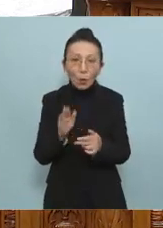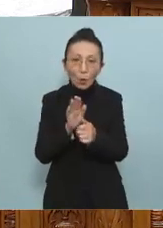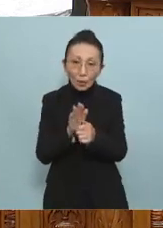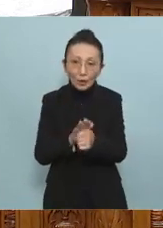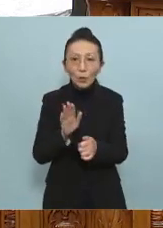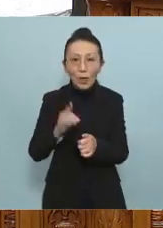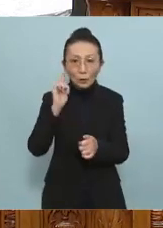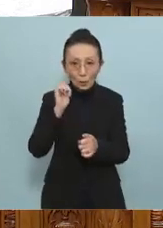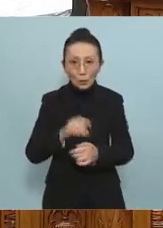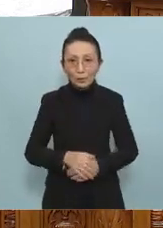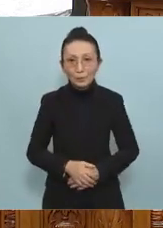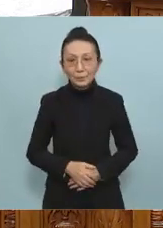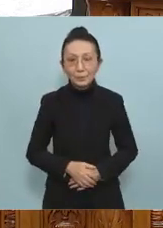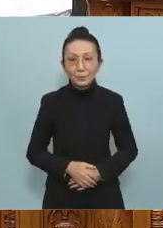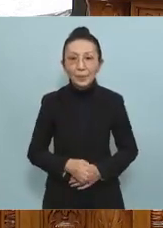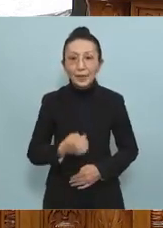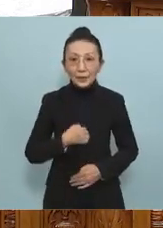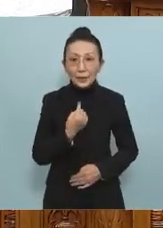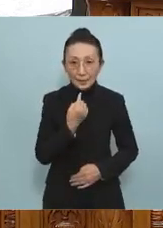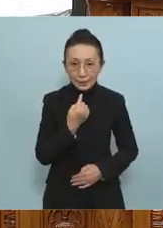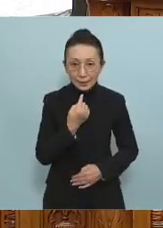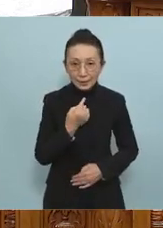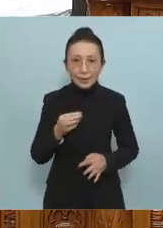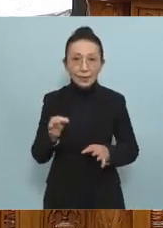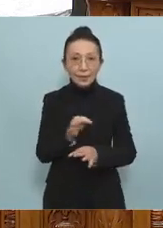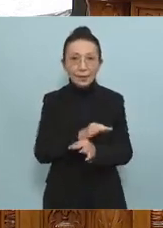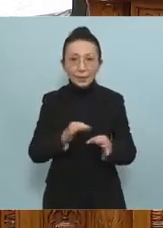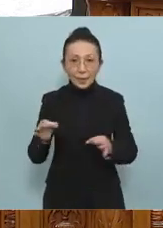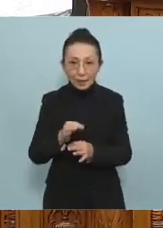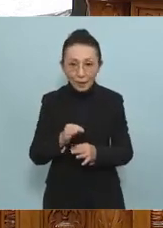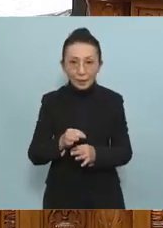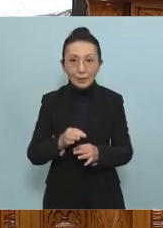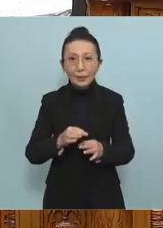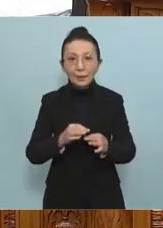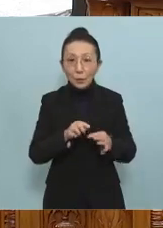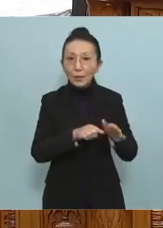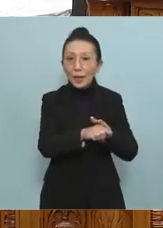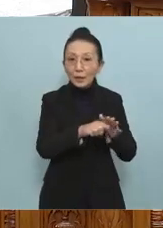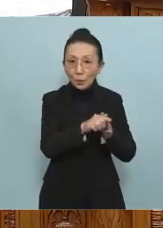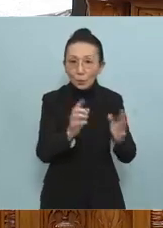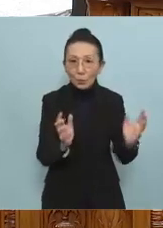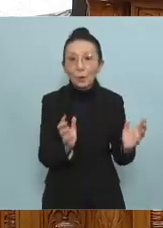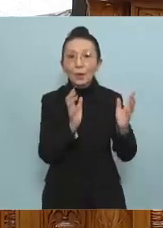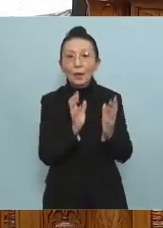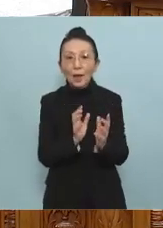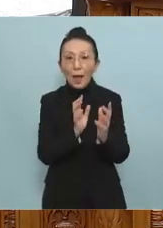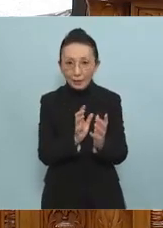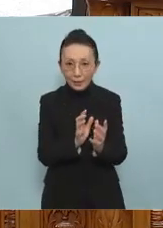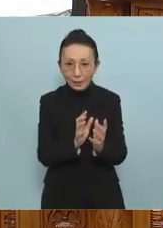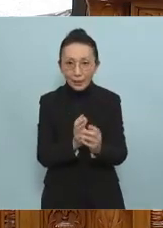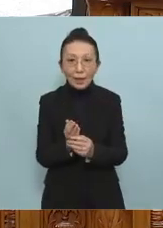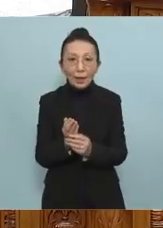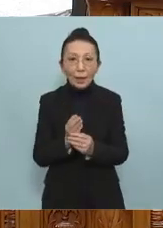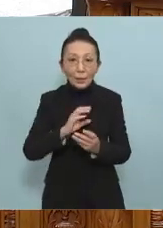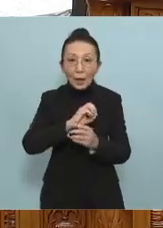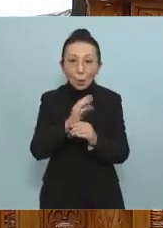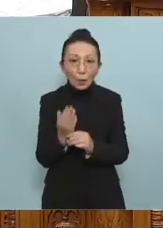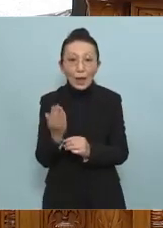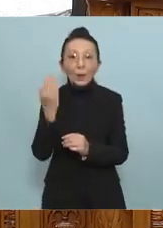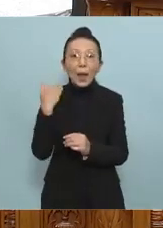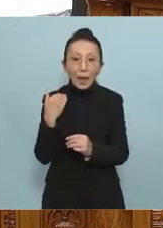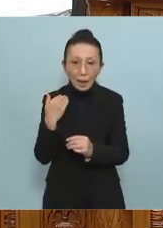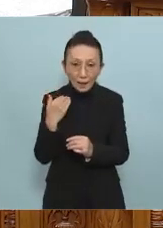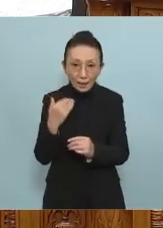ております。私自身、経済界の代表と向き合い、業績がコロナ前の水準に回復